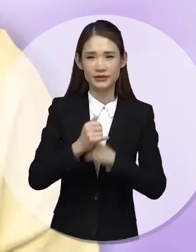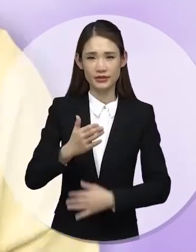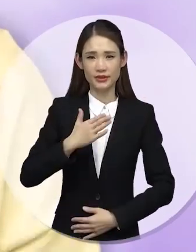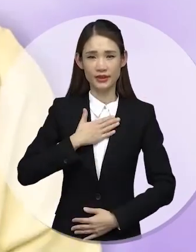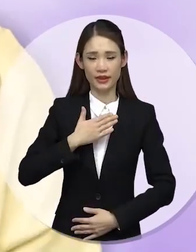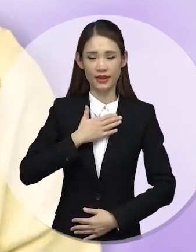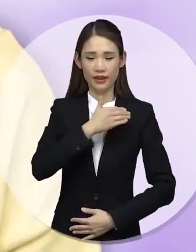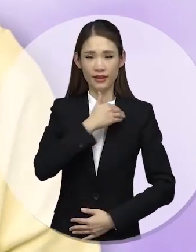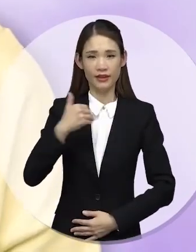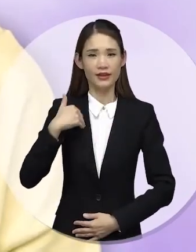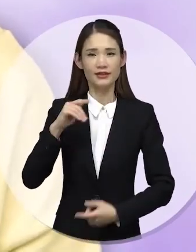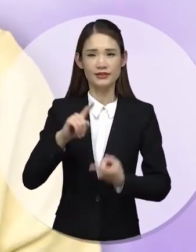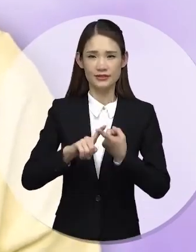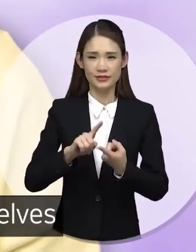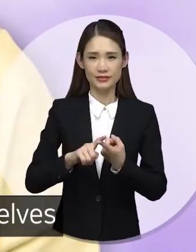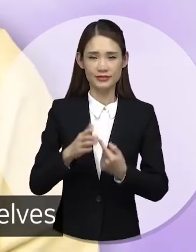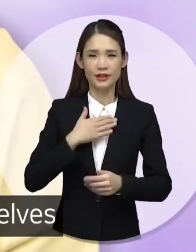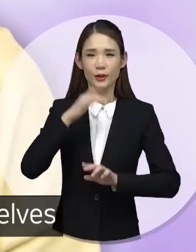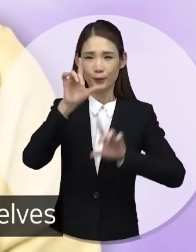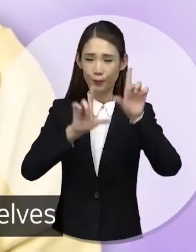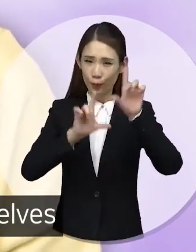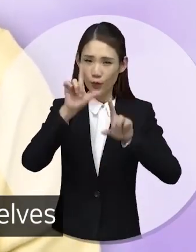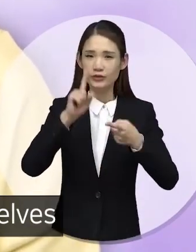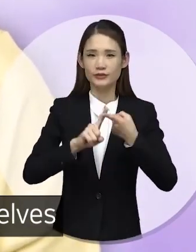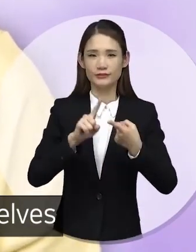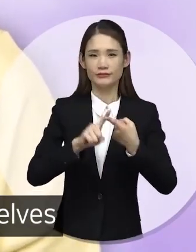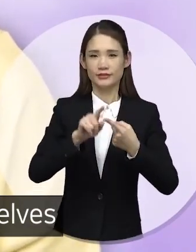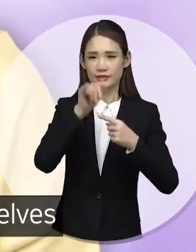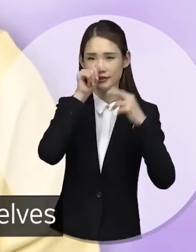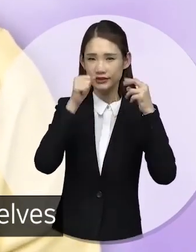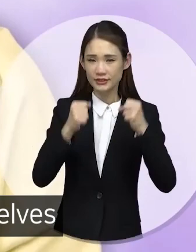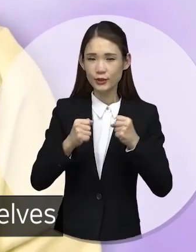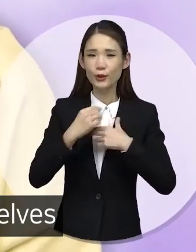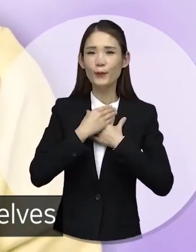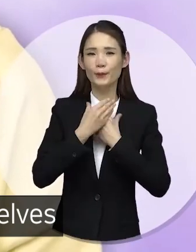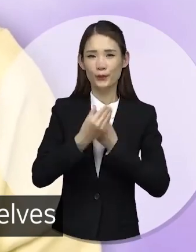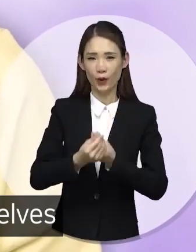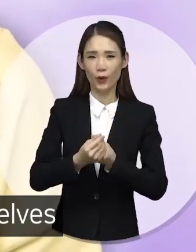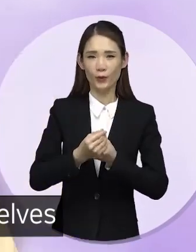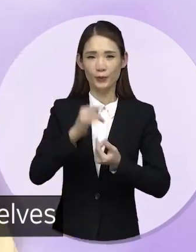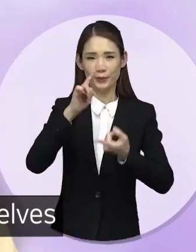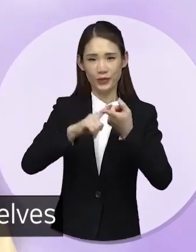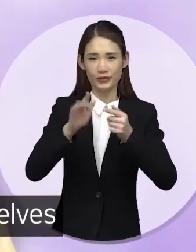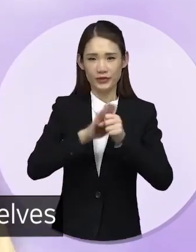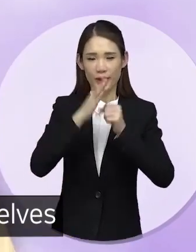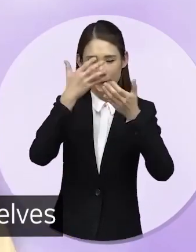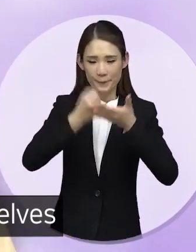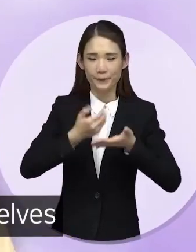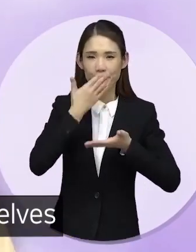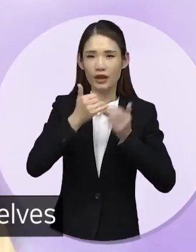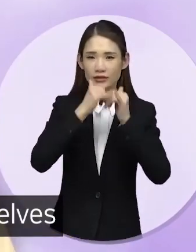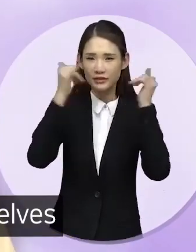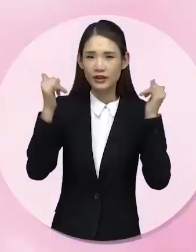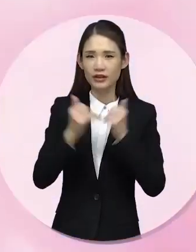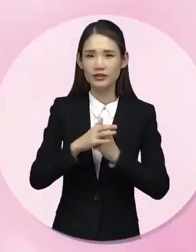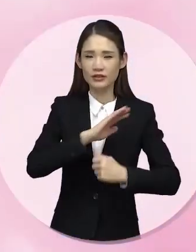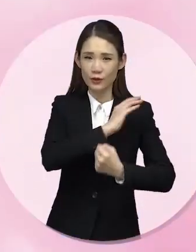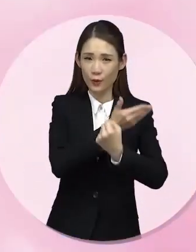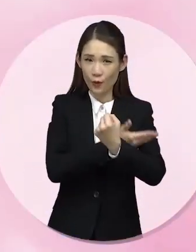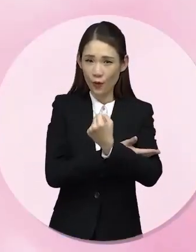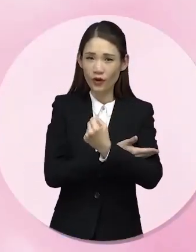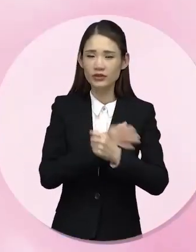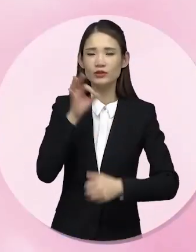받아들여지는, 그래서 내가 내 자신대로, 내가 내 모습 그대로 있어도 편안하고 그대로 사랑받을 수 있는 사회가